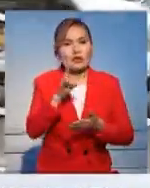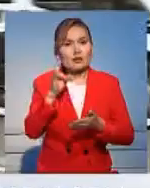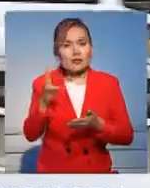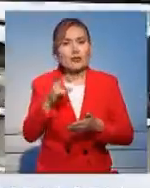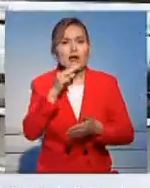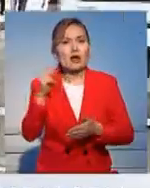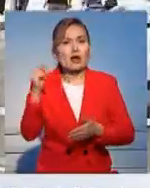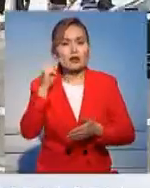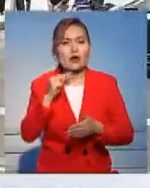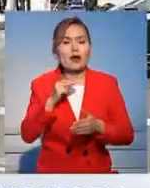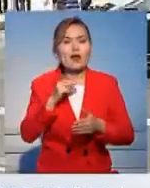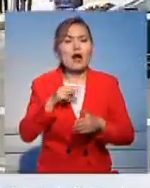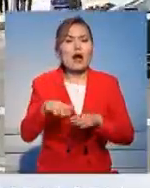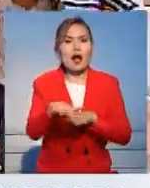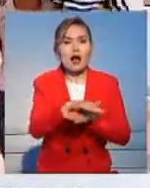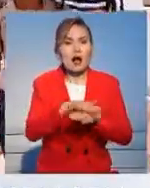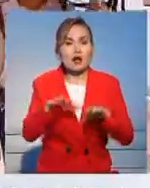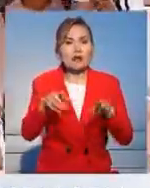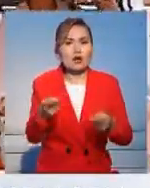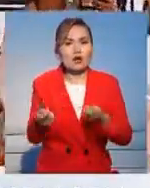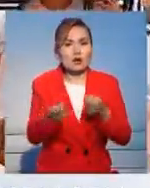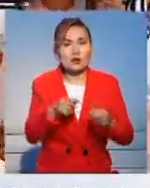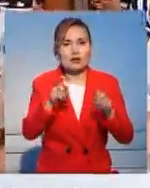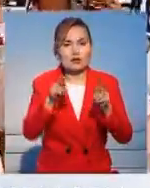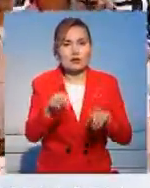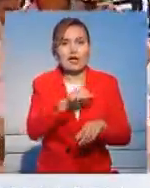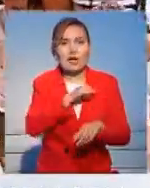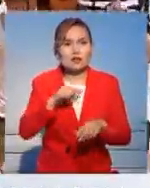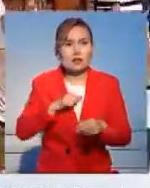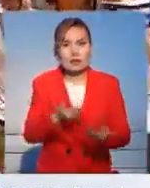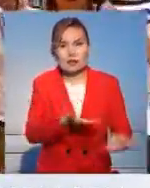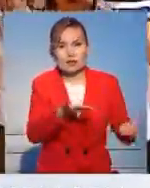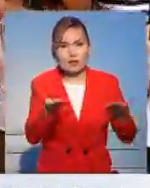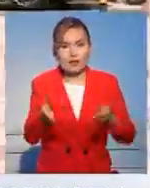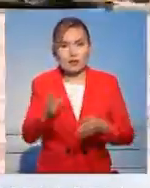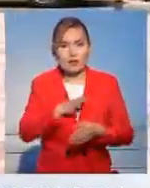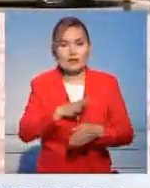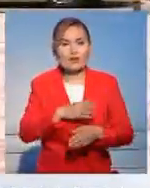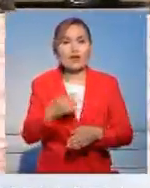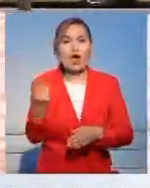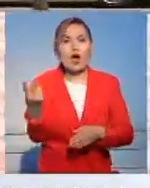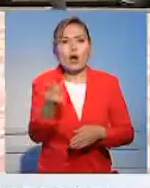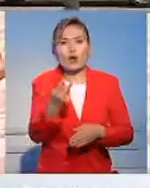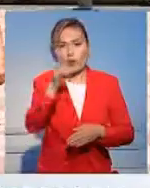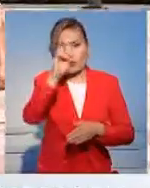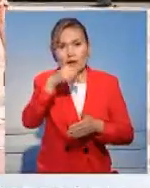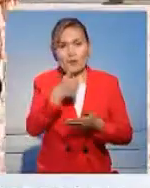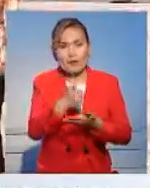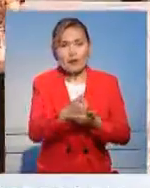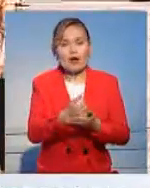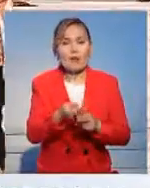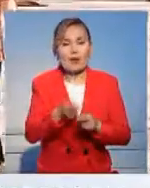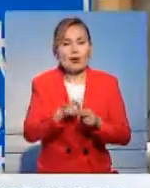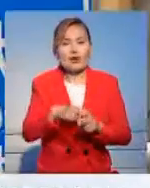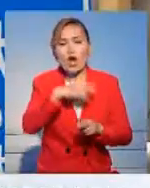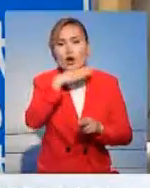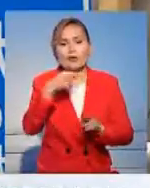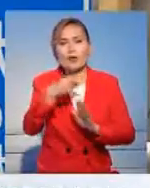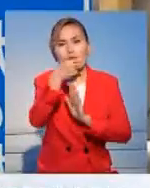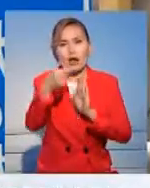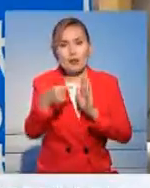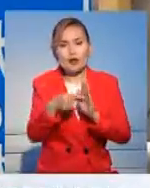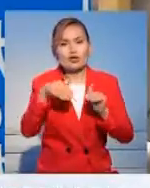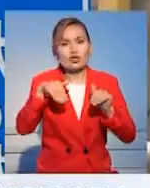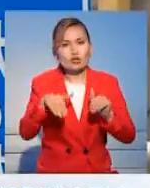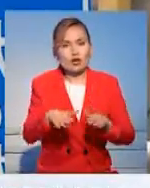Халық Республикасының төрағасы Си Цзиньпин арнайы өз шақырған болатын. Ертең қос елдің президенттері екі елге ортақ бірқатар мәселелерді